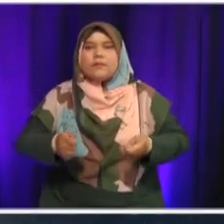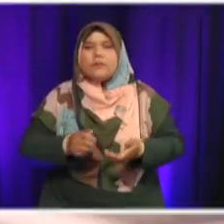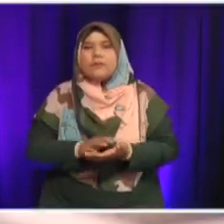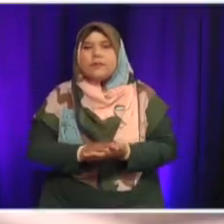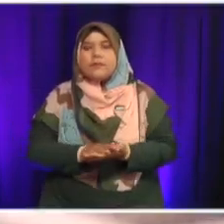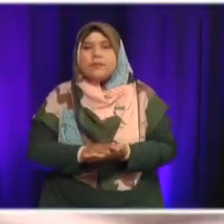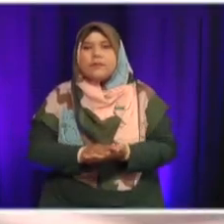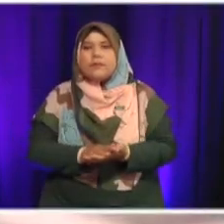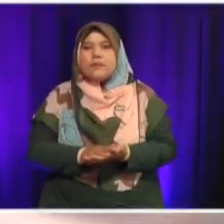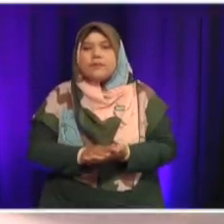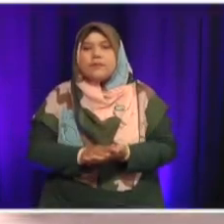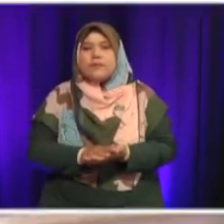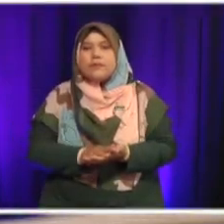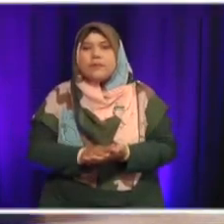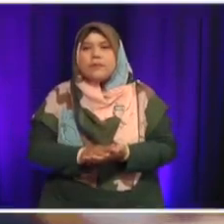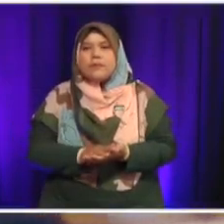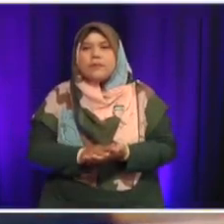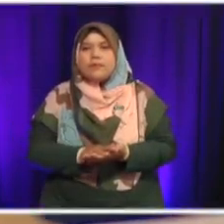udah keluar